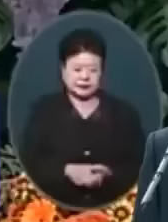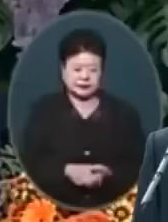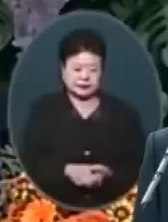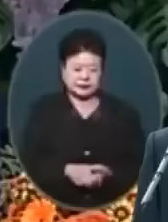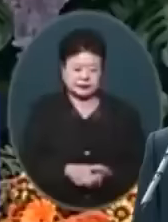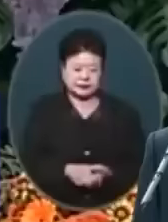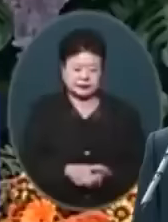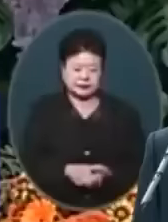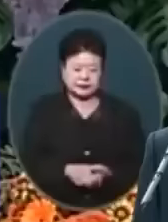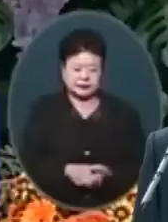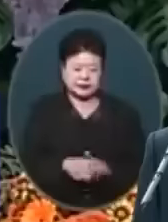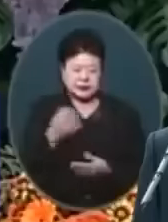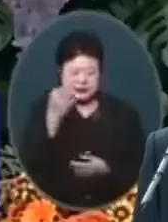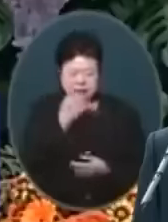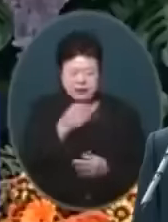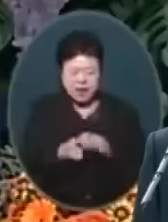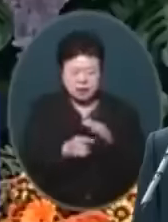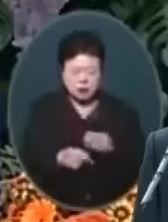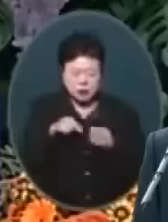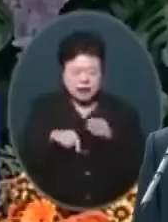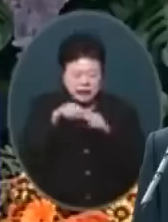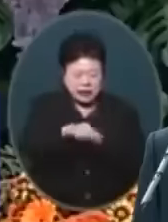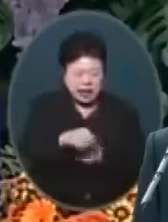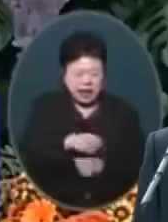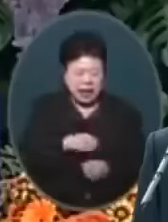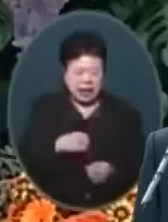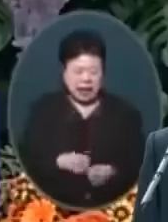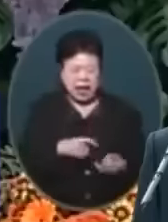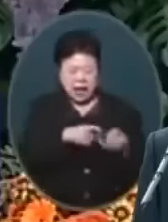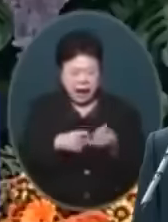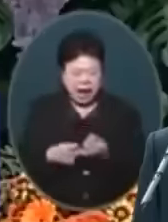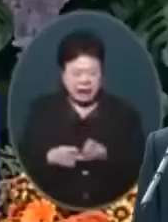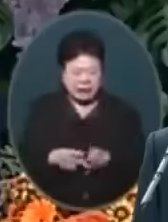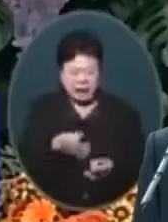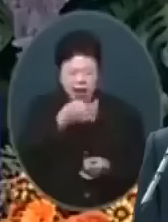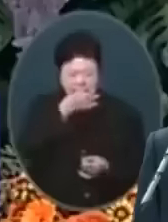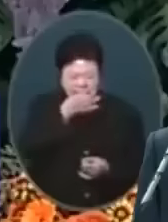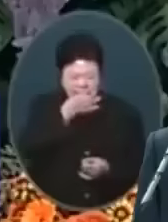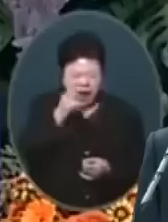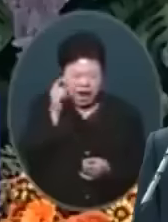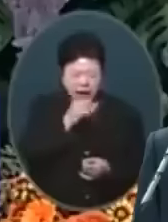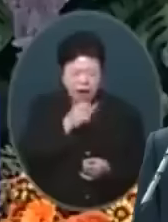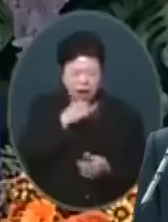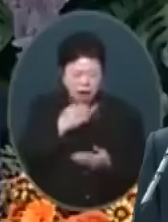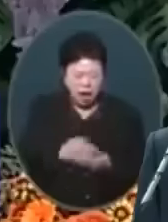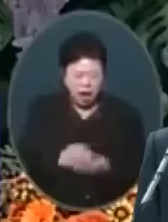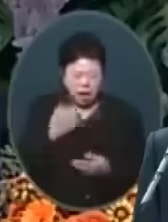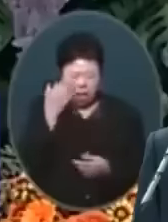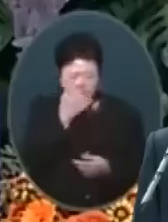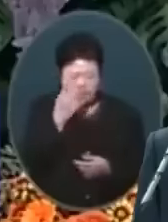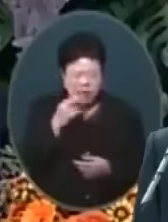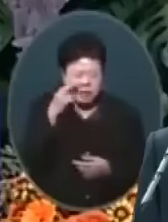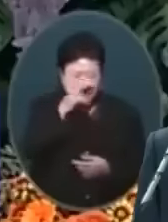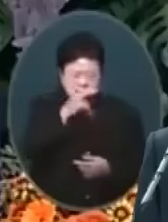악한 생각, 곧 음란과 도둑질과 살인과 간음과 탐욕과 악독과 속임과 음탕과